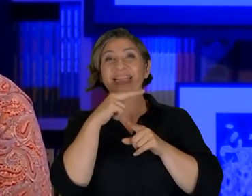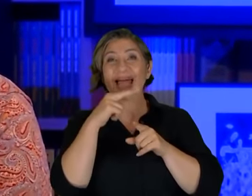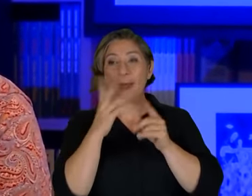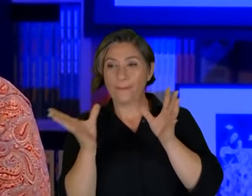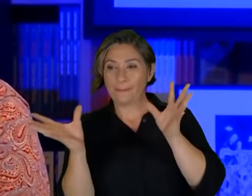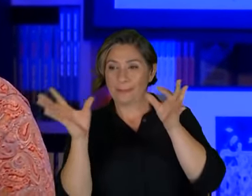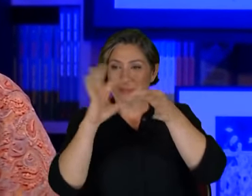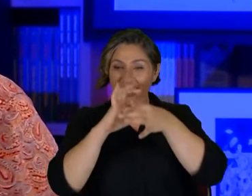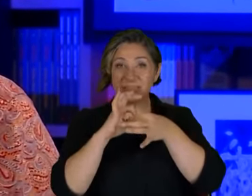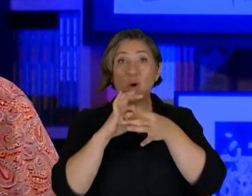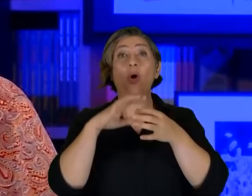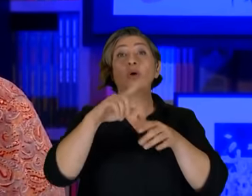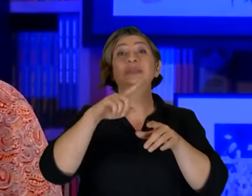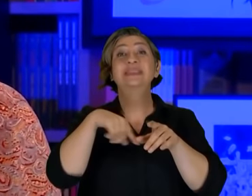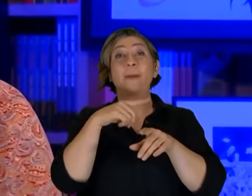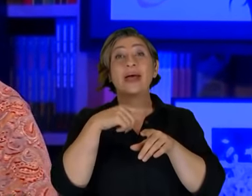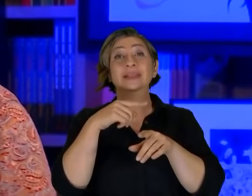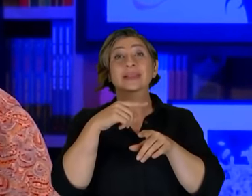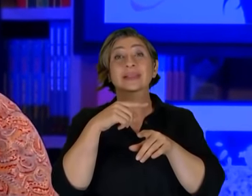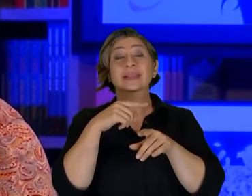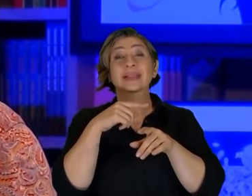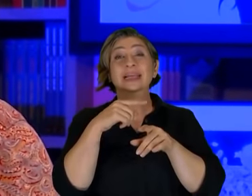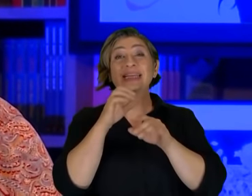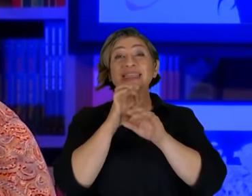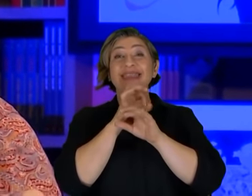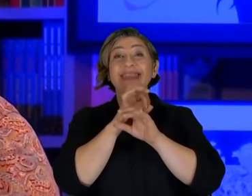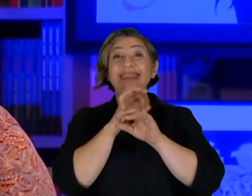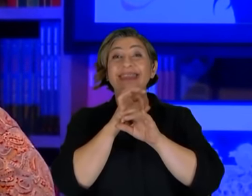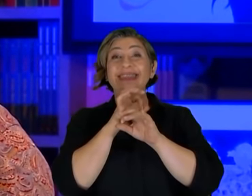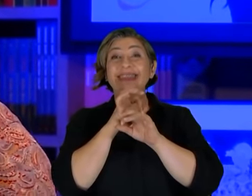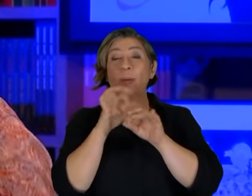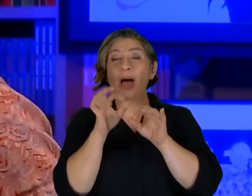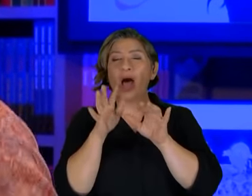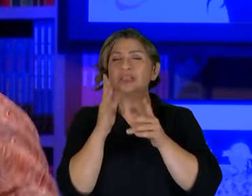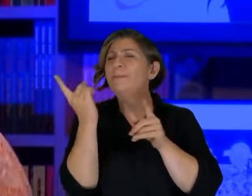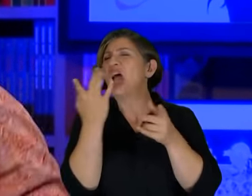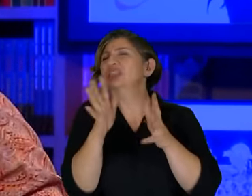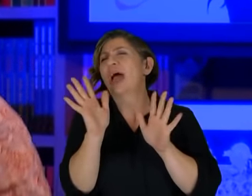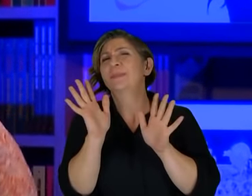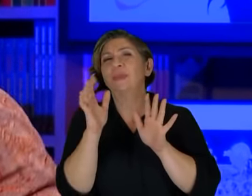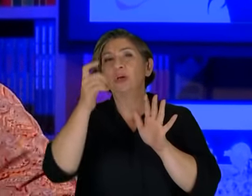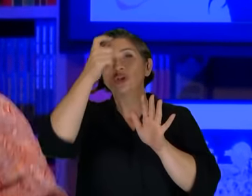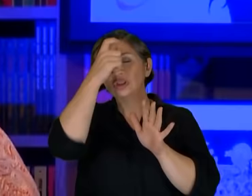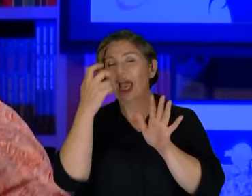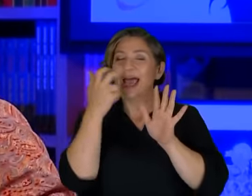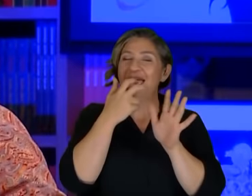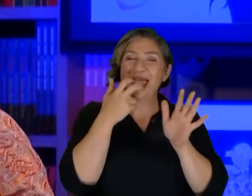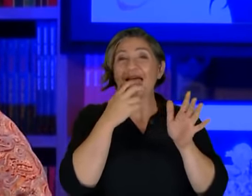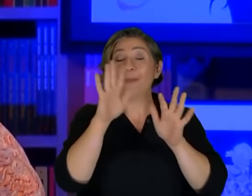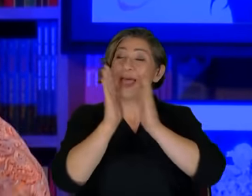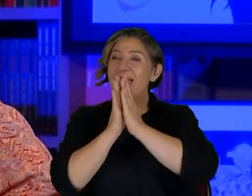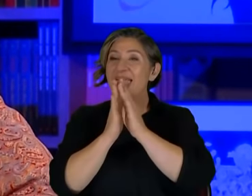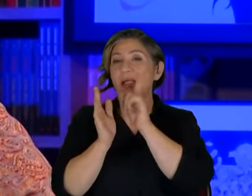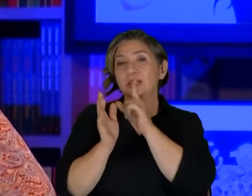yapıp birleştirirsen o zaman tam böyle o kadar acayip bir şey ki böyle Türkçe şarkı diyelim işte